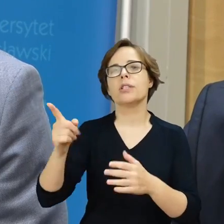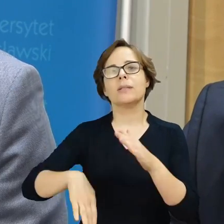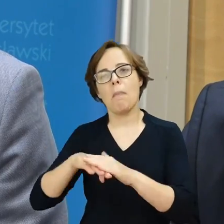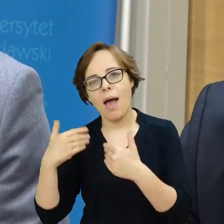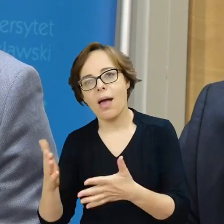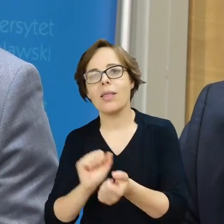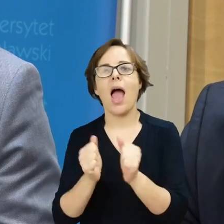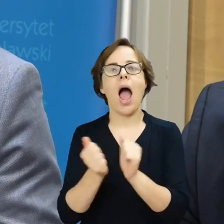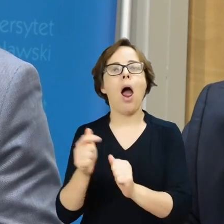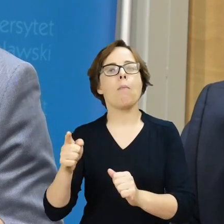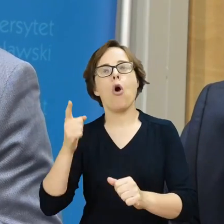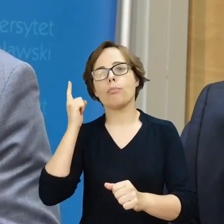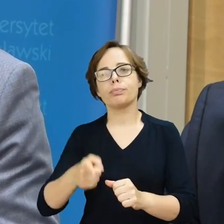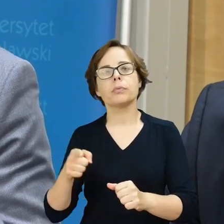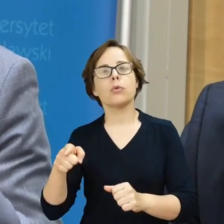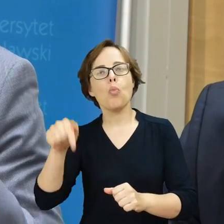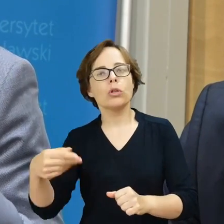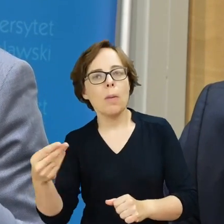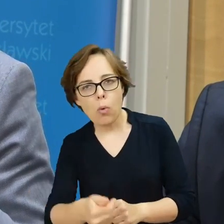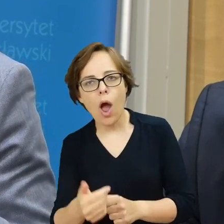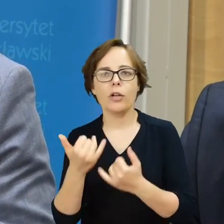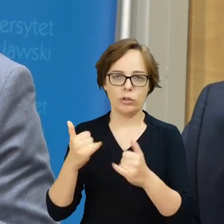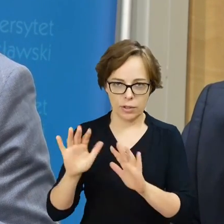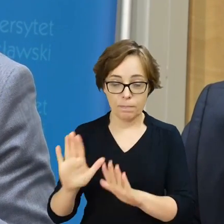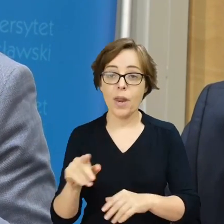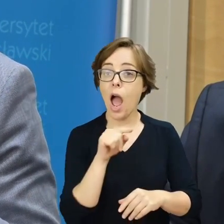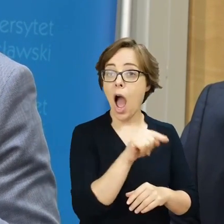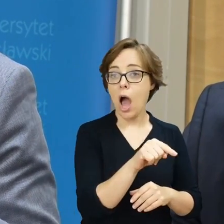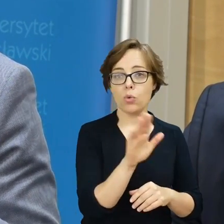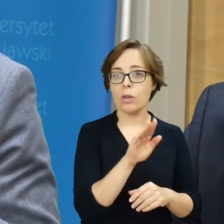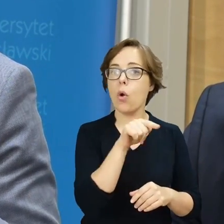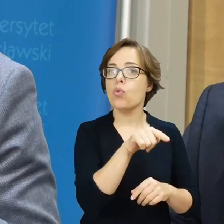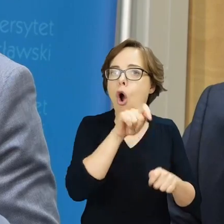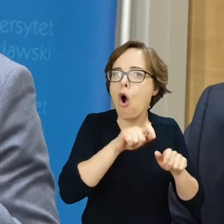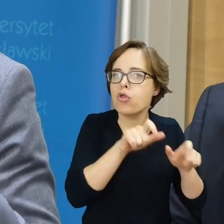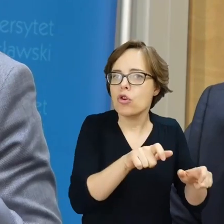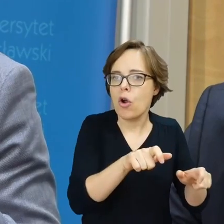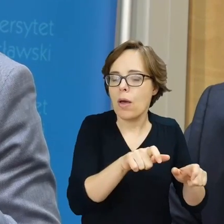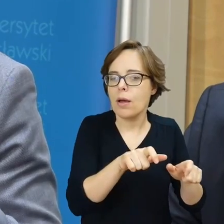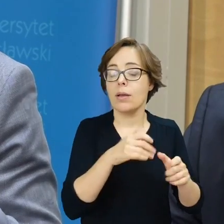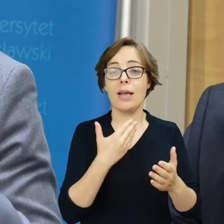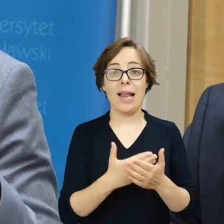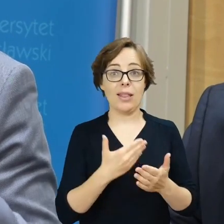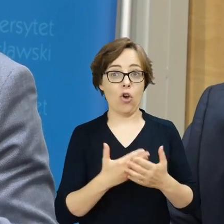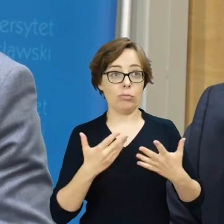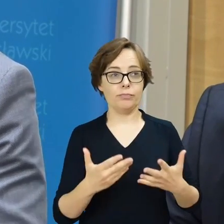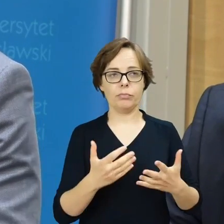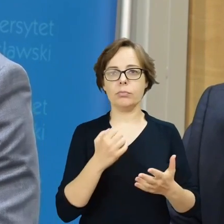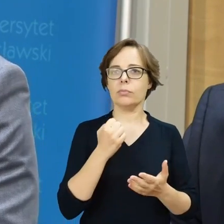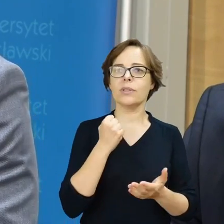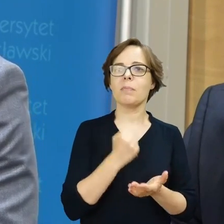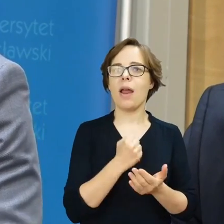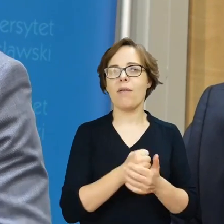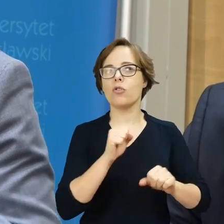stosunek zobowiązaniowy, a tutaj my mamy kontrolę. I tak naprawdę pojęcie sprawy sądowo-administracyjnej to nie jest tak jak w cywilnym